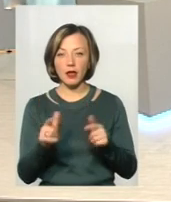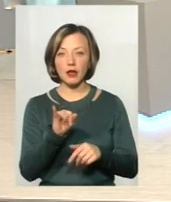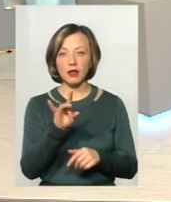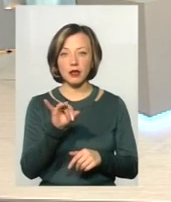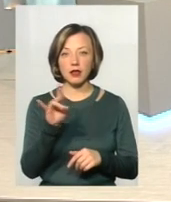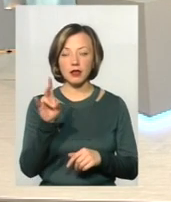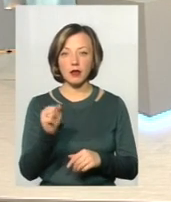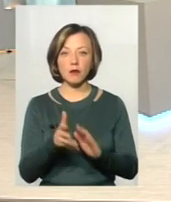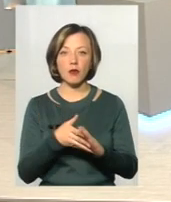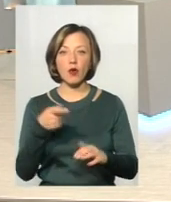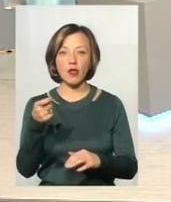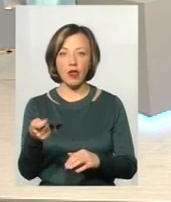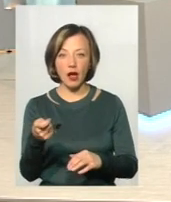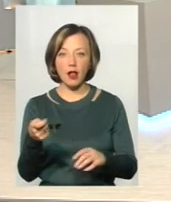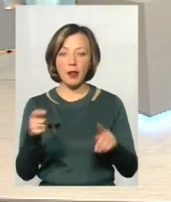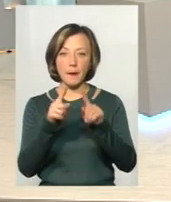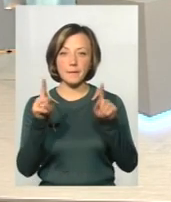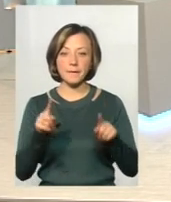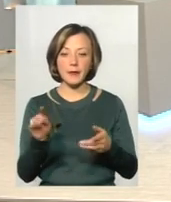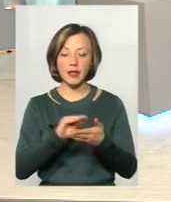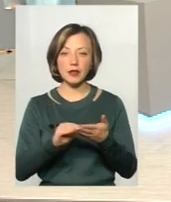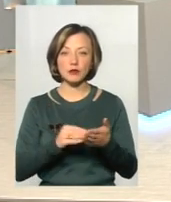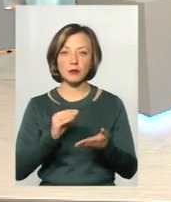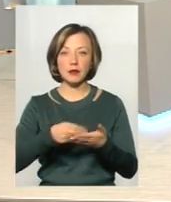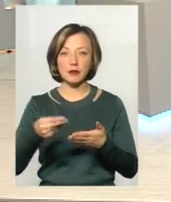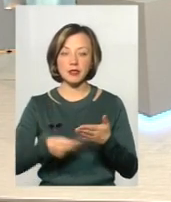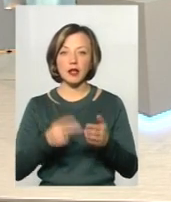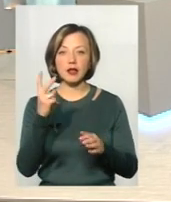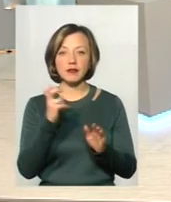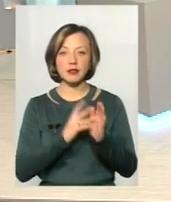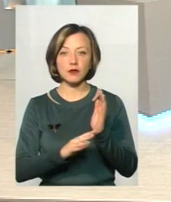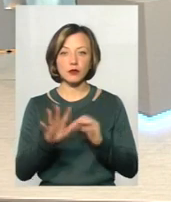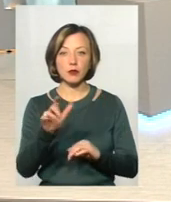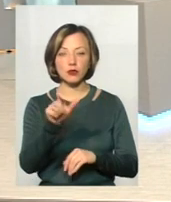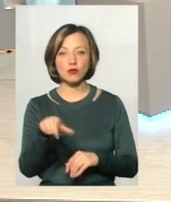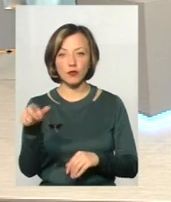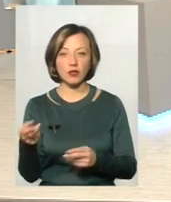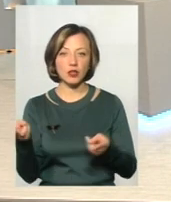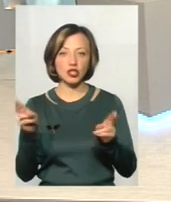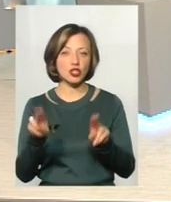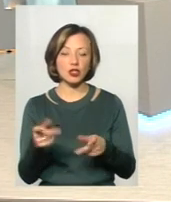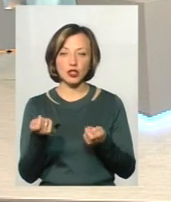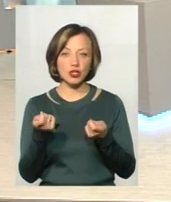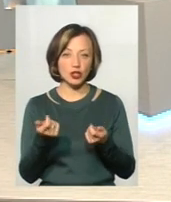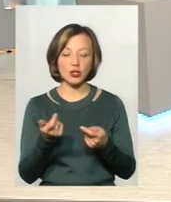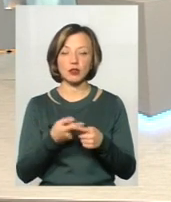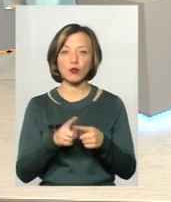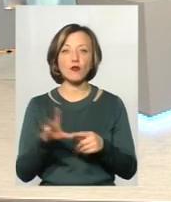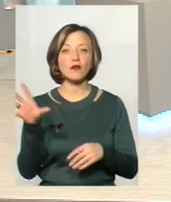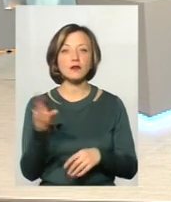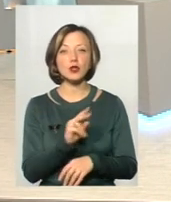ви подали петицію. До речі, на сьогодні петицію підписало вже 295 чоловік, лишилось зовсім трішки, тому всі,